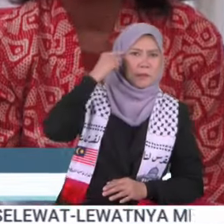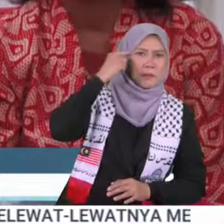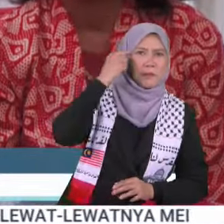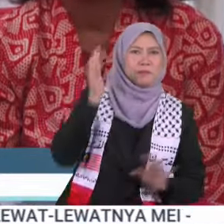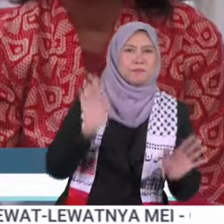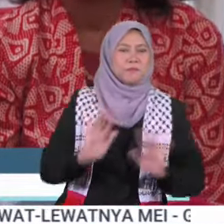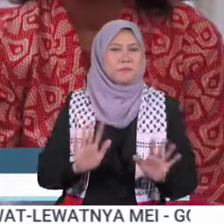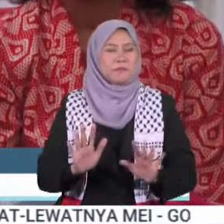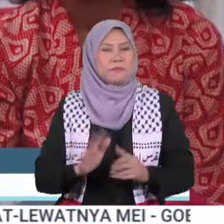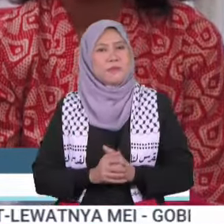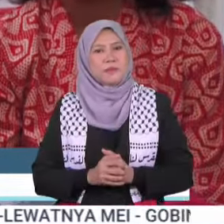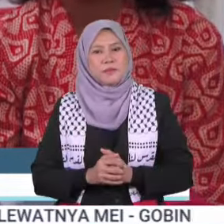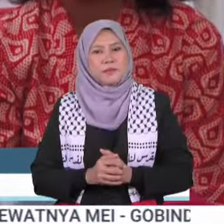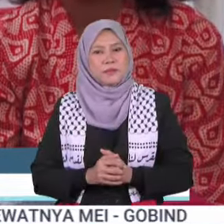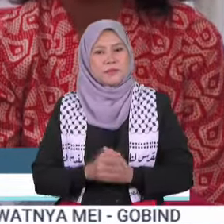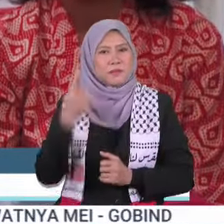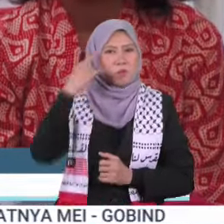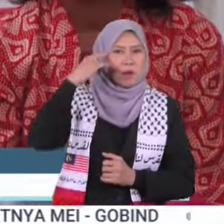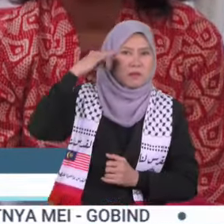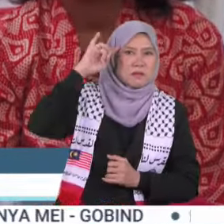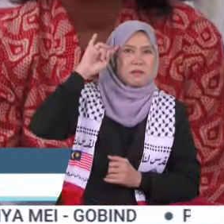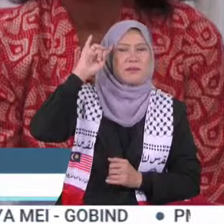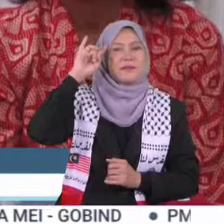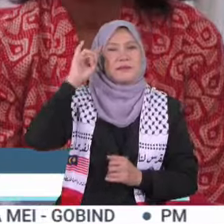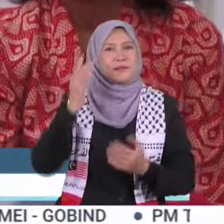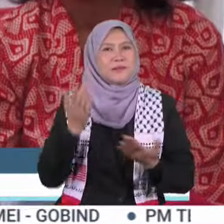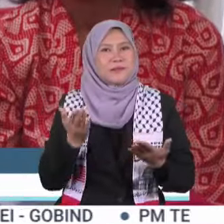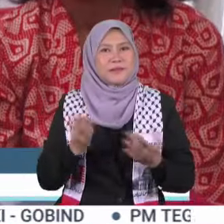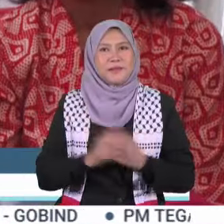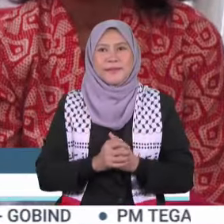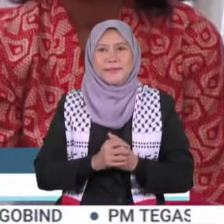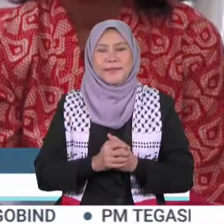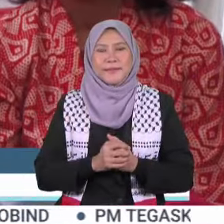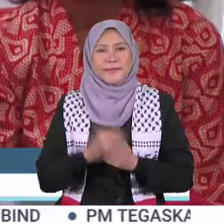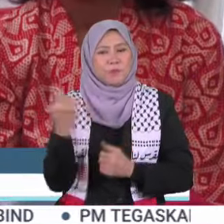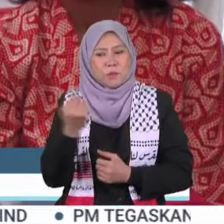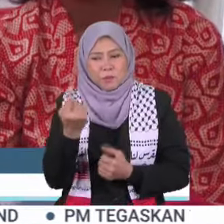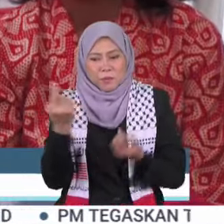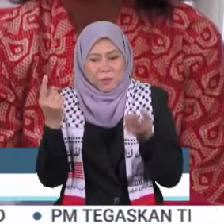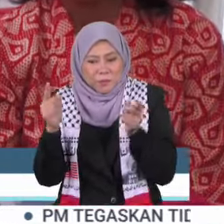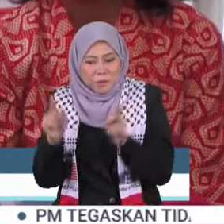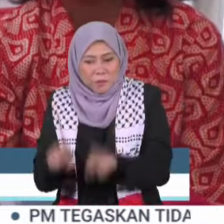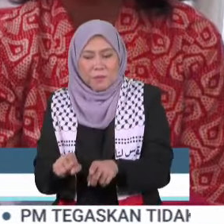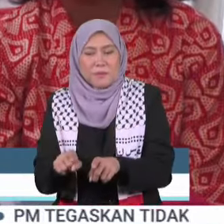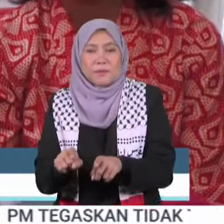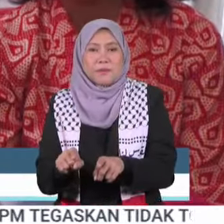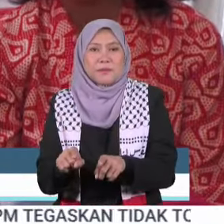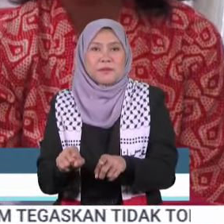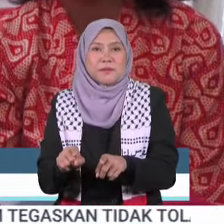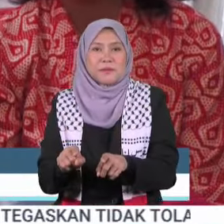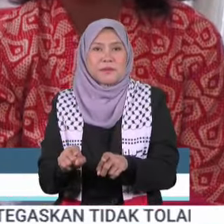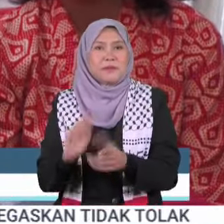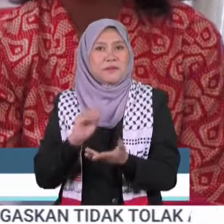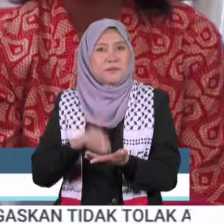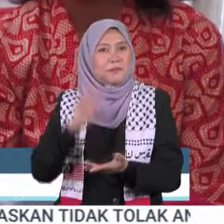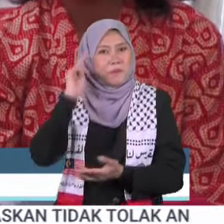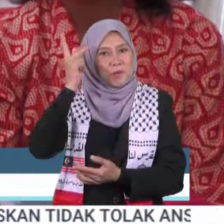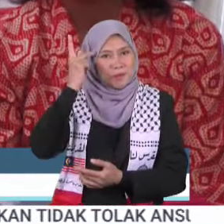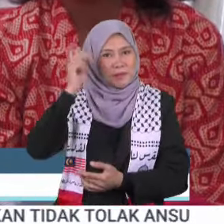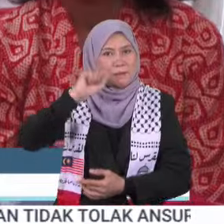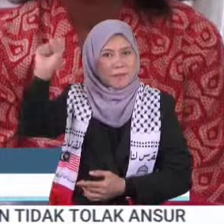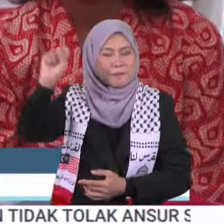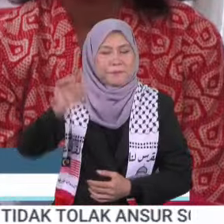membuat spekulasi bahawa sesuatu sedang berlaku dari segi politik di